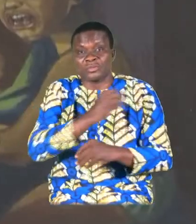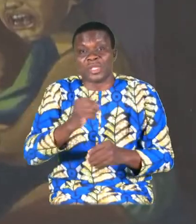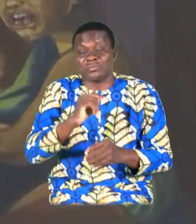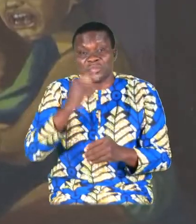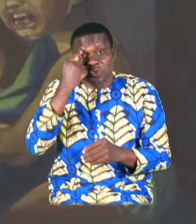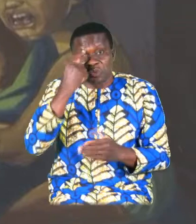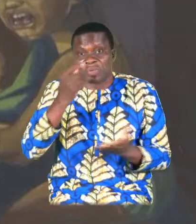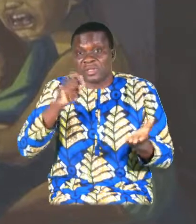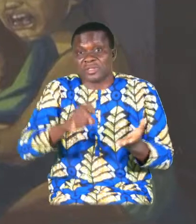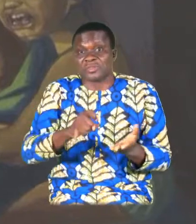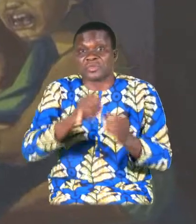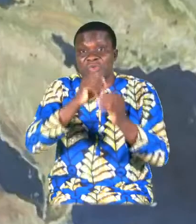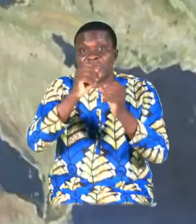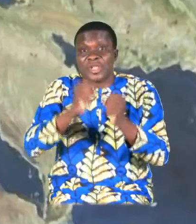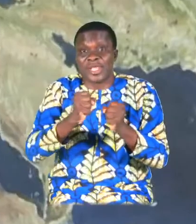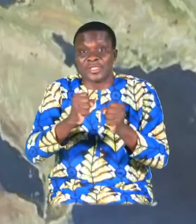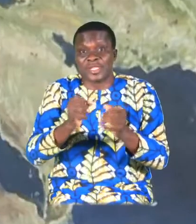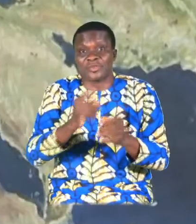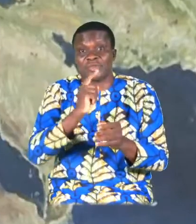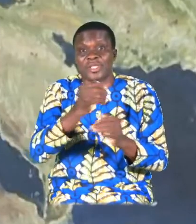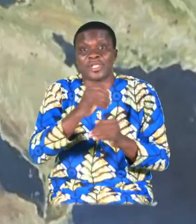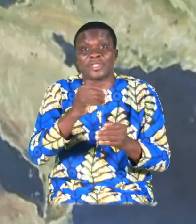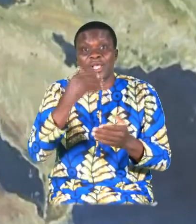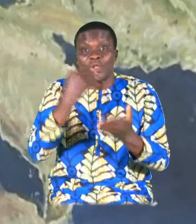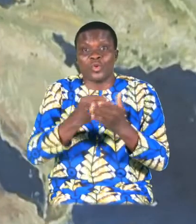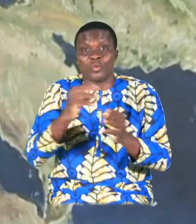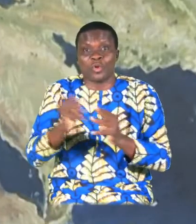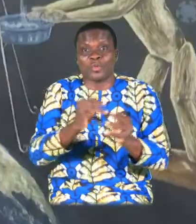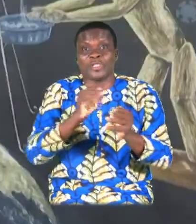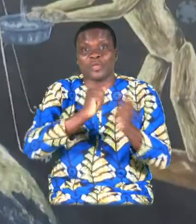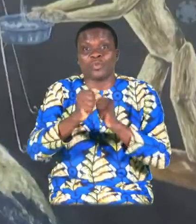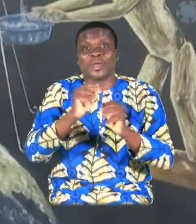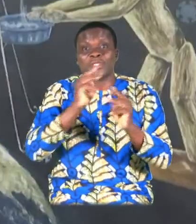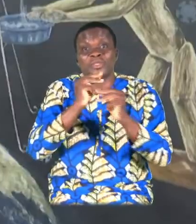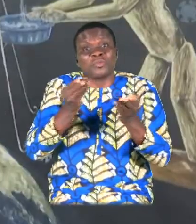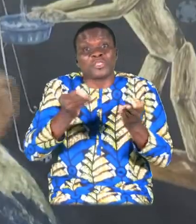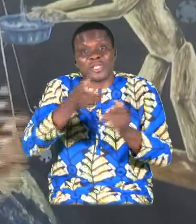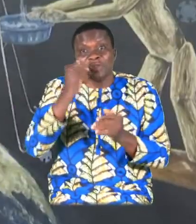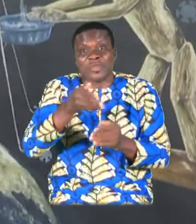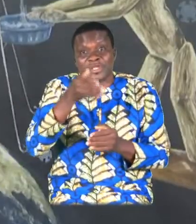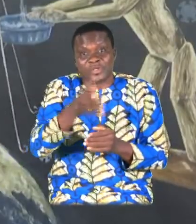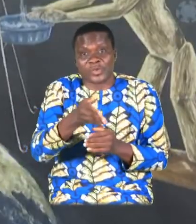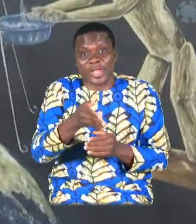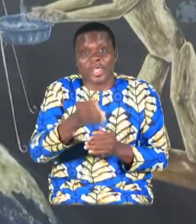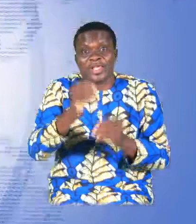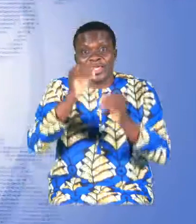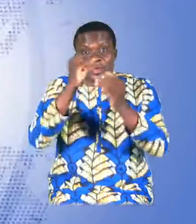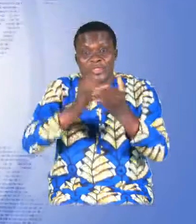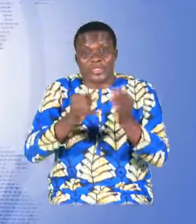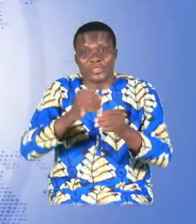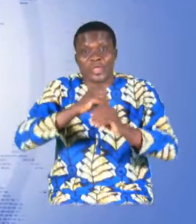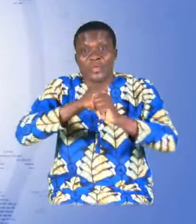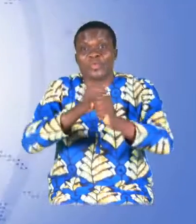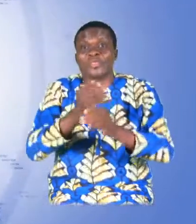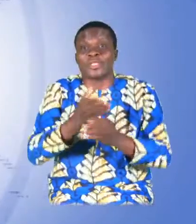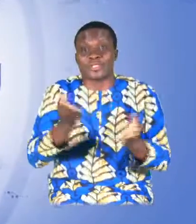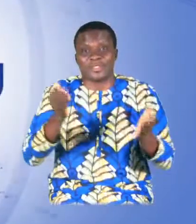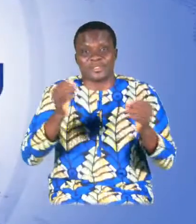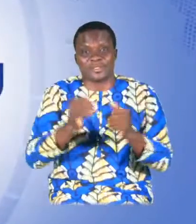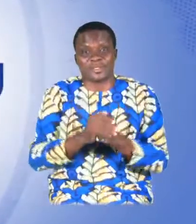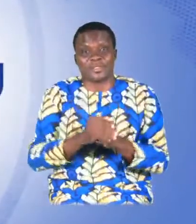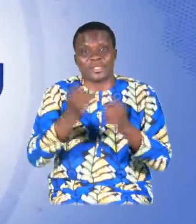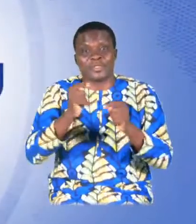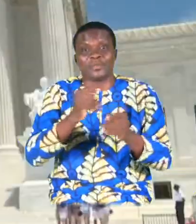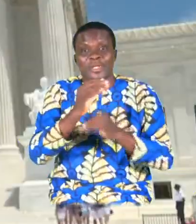pense que la statuette était le bon moyen, en fait, pour passer ce message, parce qu'en soi, elle est protectrice.